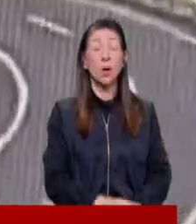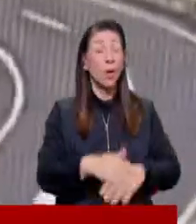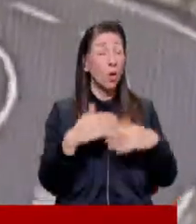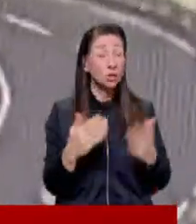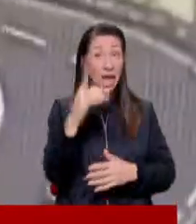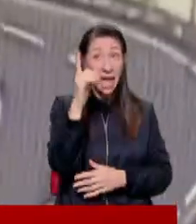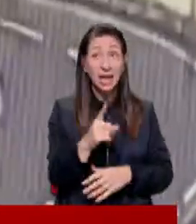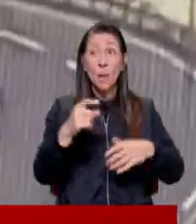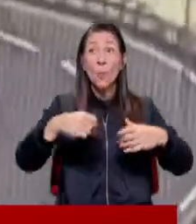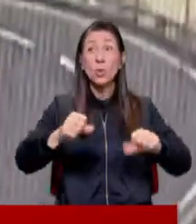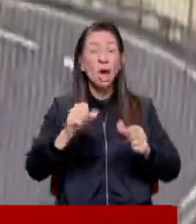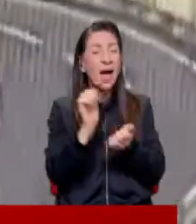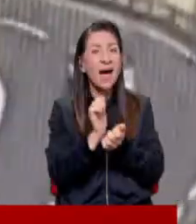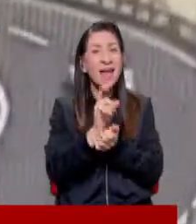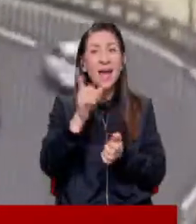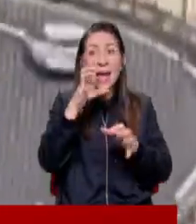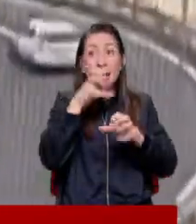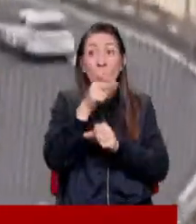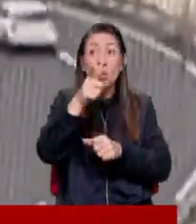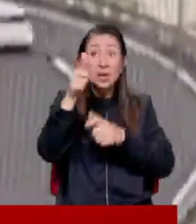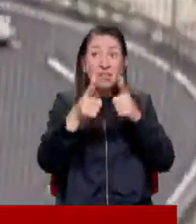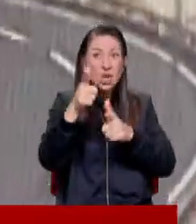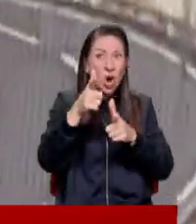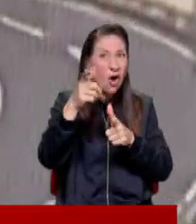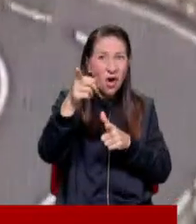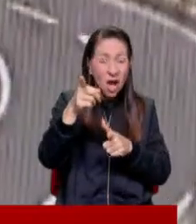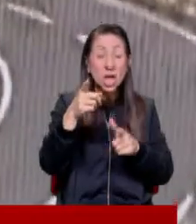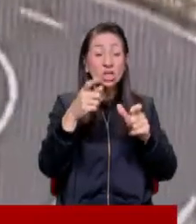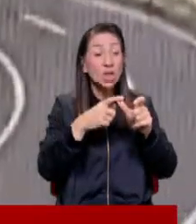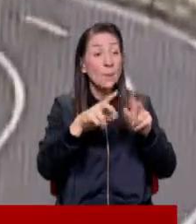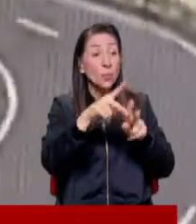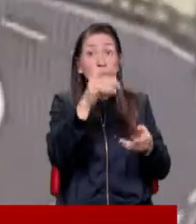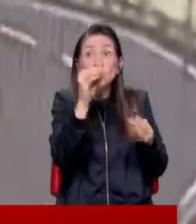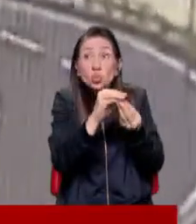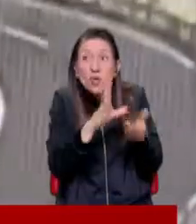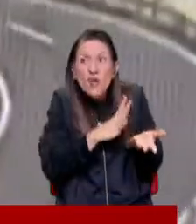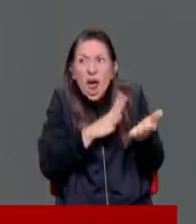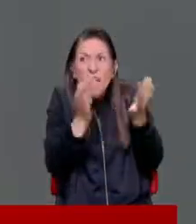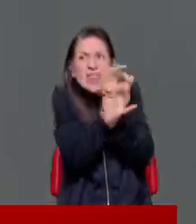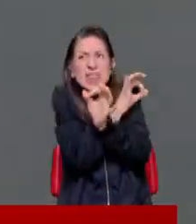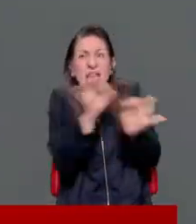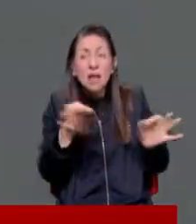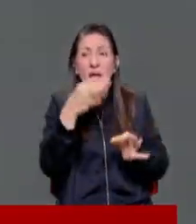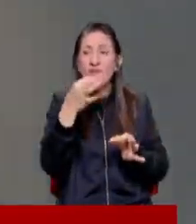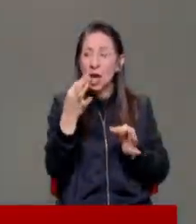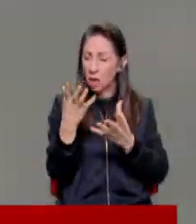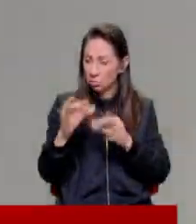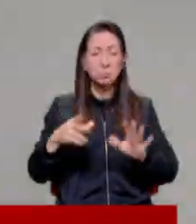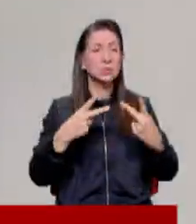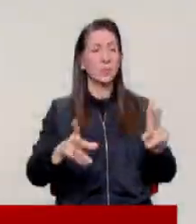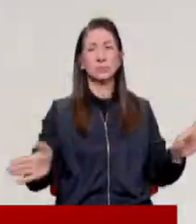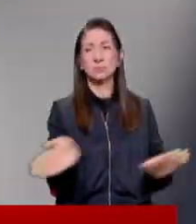Oysa ilk başta kuryenin ailesinden gizlenen bu kaza anında Şeyh Mahmut'un kusurlu olduğu net. Ancak ifadesi alınıp serbest